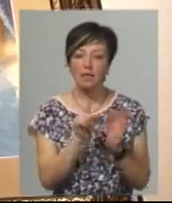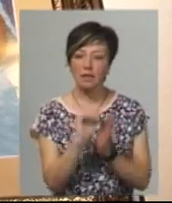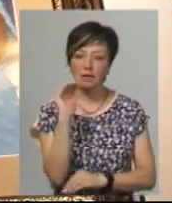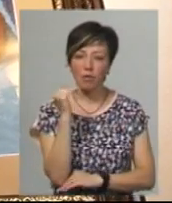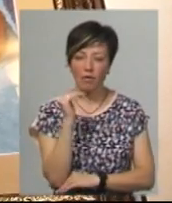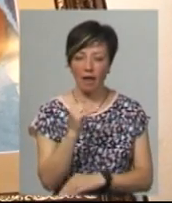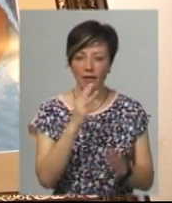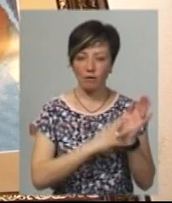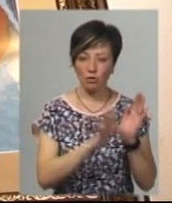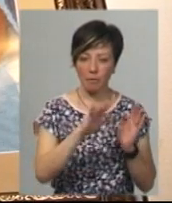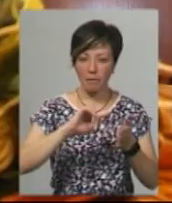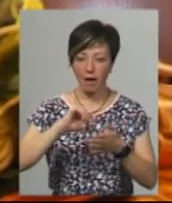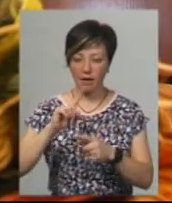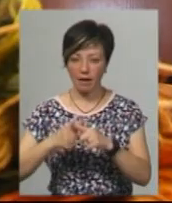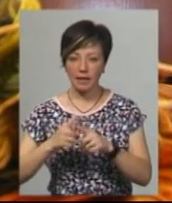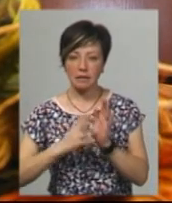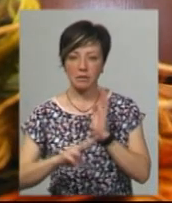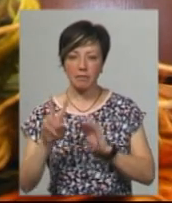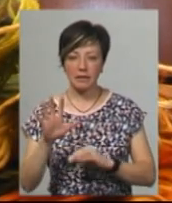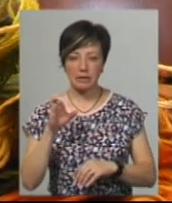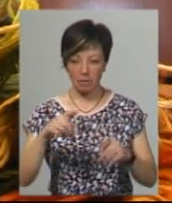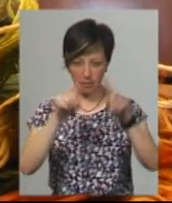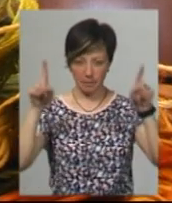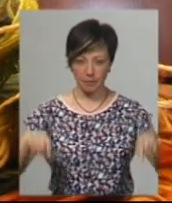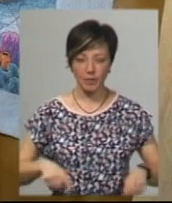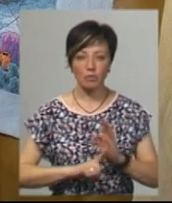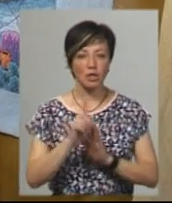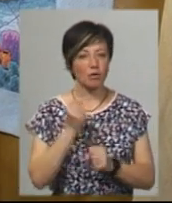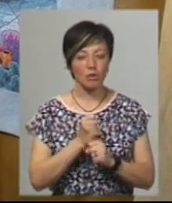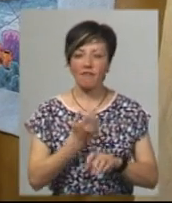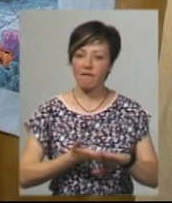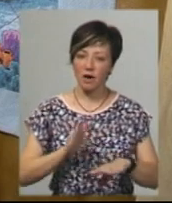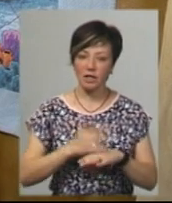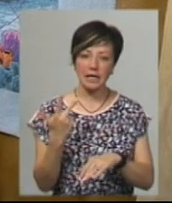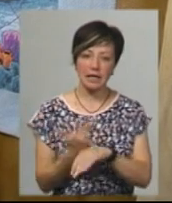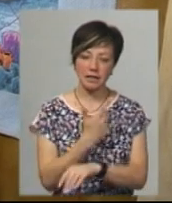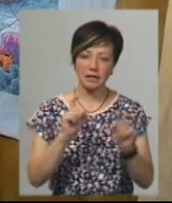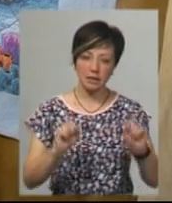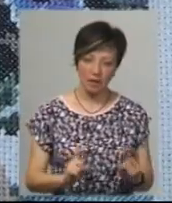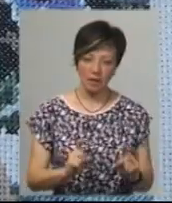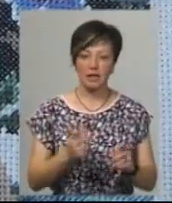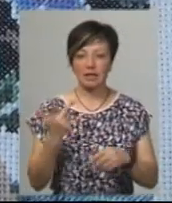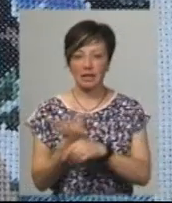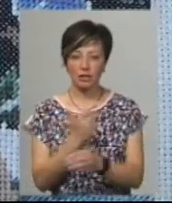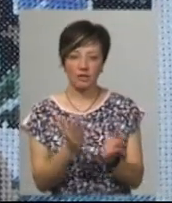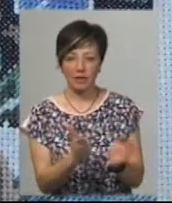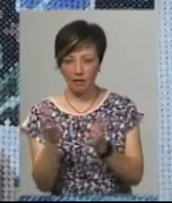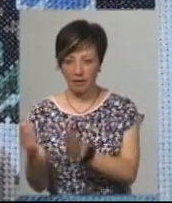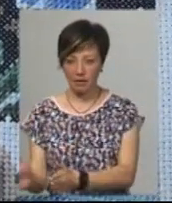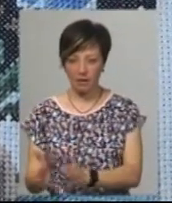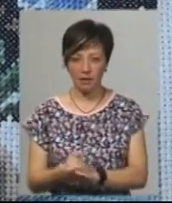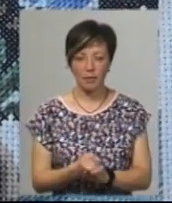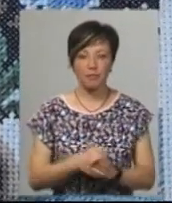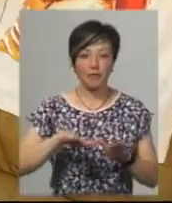розміром 95 на 75 сантиметрів. Жінка каже, початок роботи давався важко. Тричі вона сідала за вишивку і тричі її відкладала.